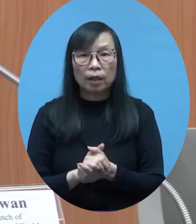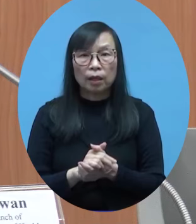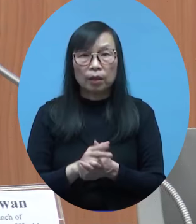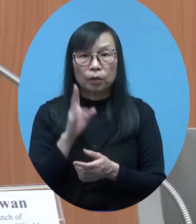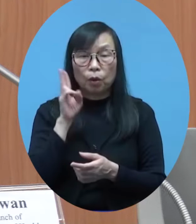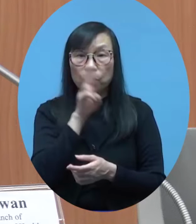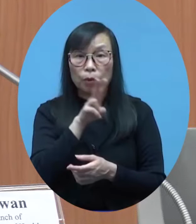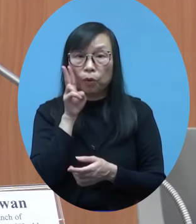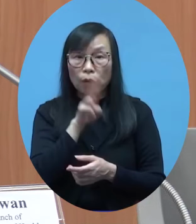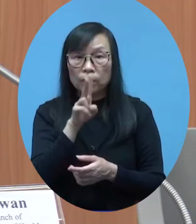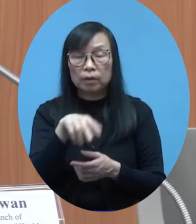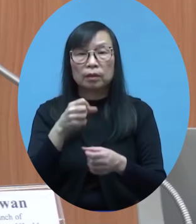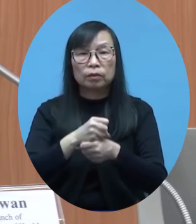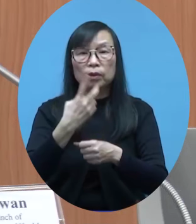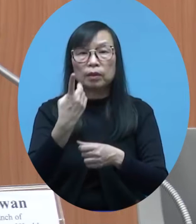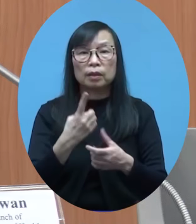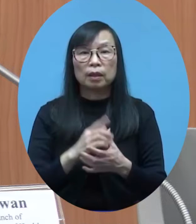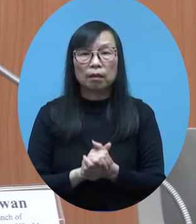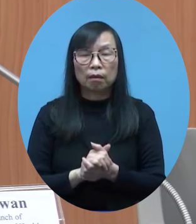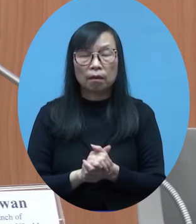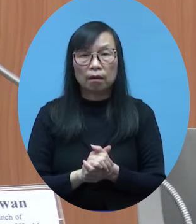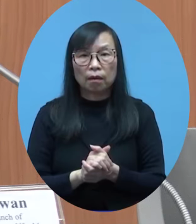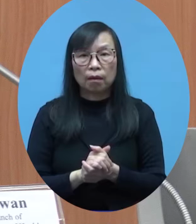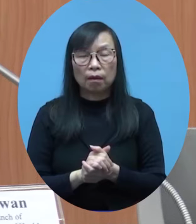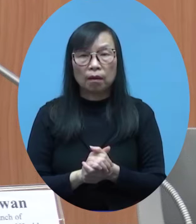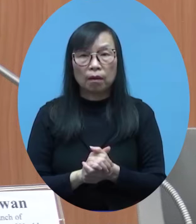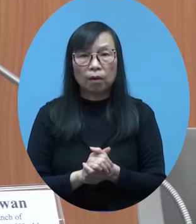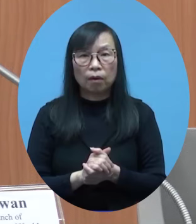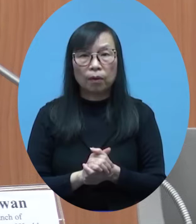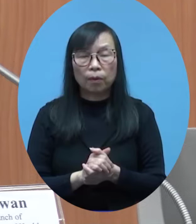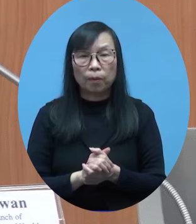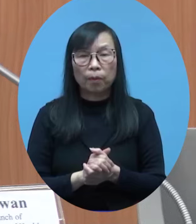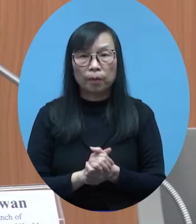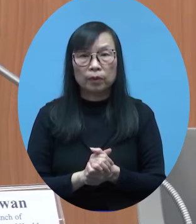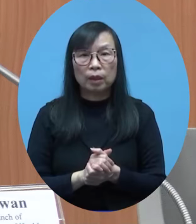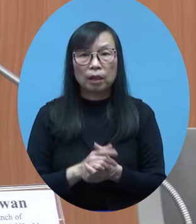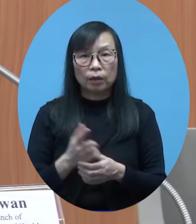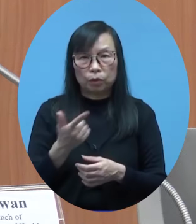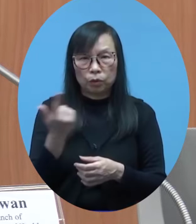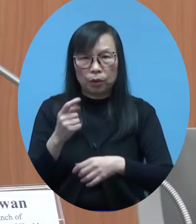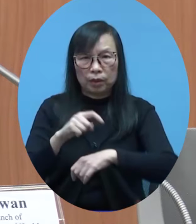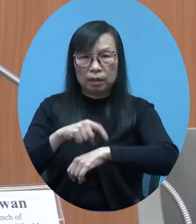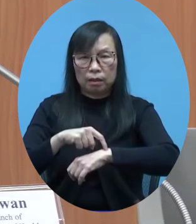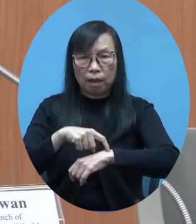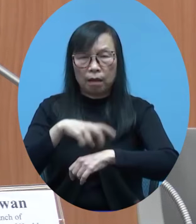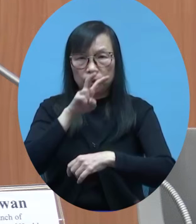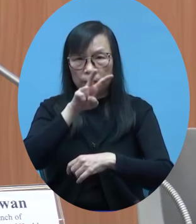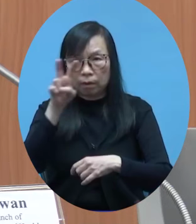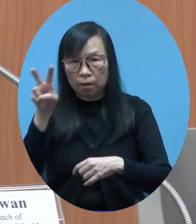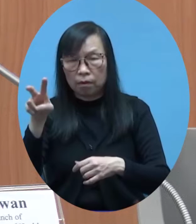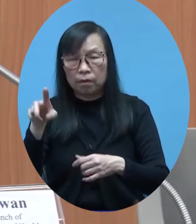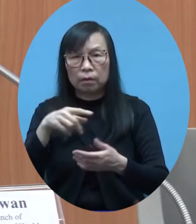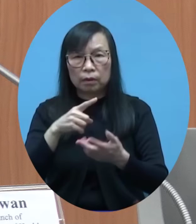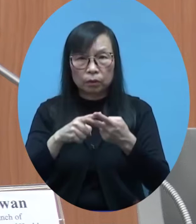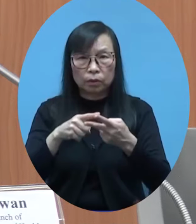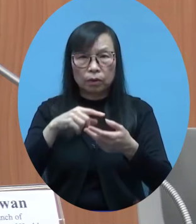兩個星期做一次咧，咁即係我哋都會即係要即係。 多一啲時間去探討嗰個具體嘅